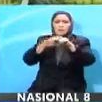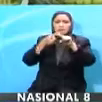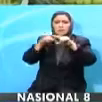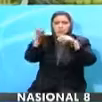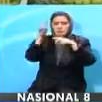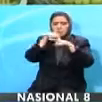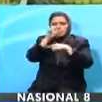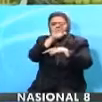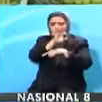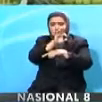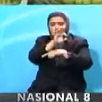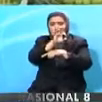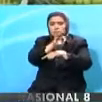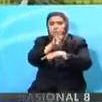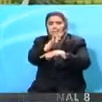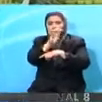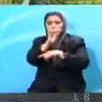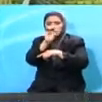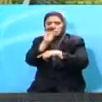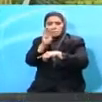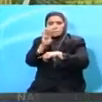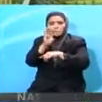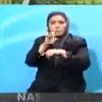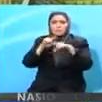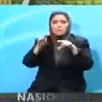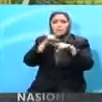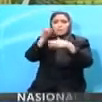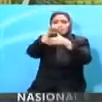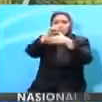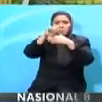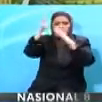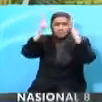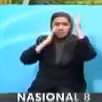boleh mengakses Dokumen untuk tujuan pengesahan